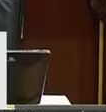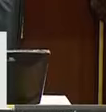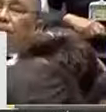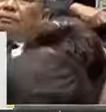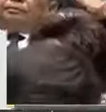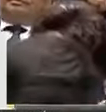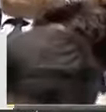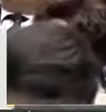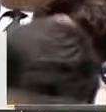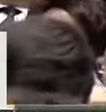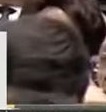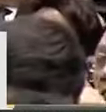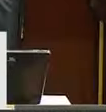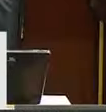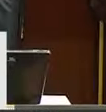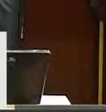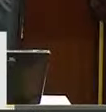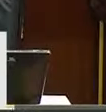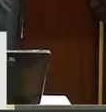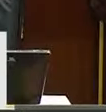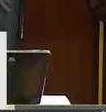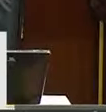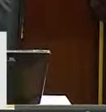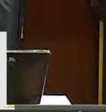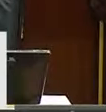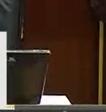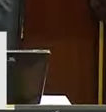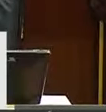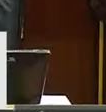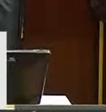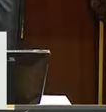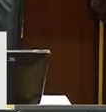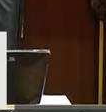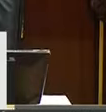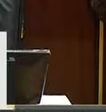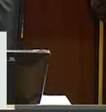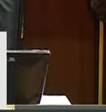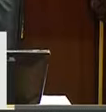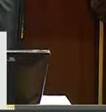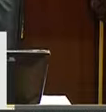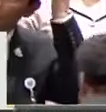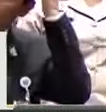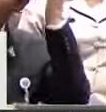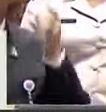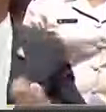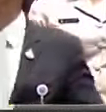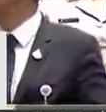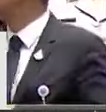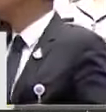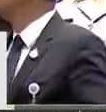าครับ 210นายทวีศักดิ์ทักษิณ ธนาธรจึงรุ่งเรืองกิ